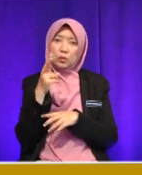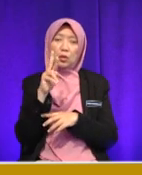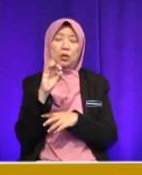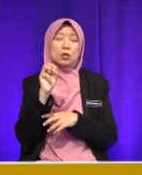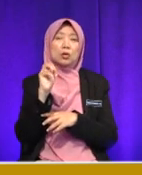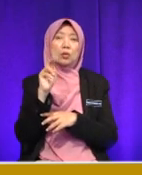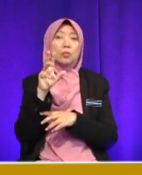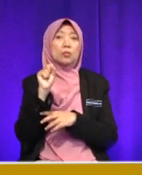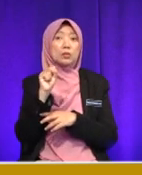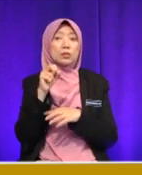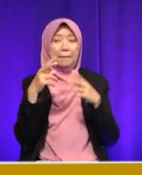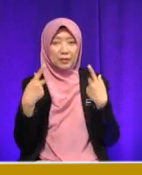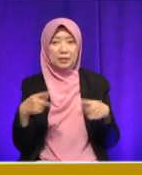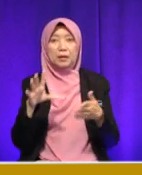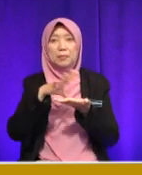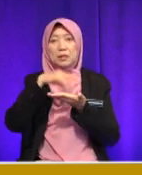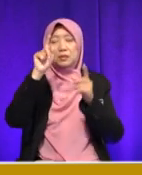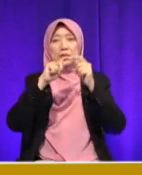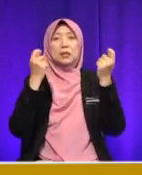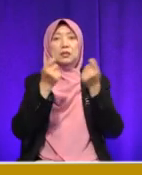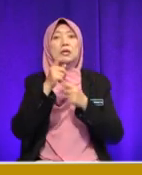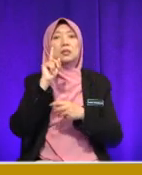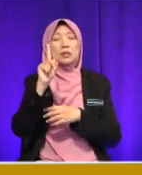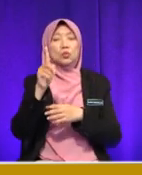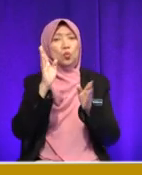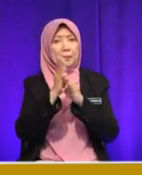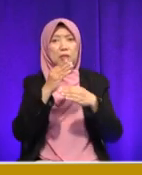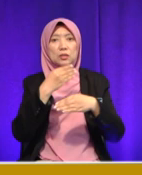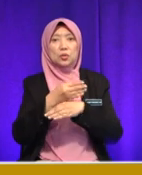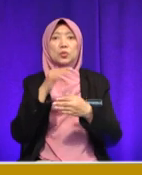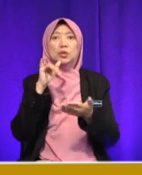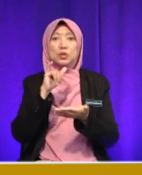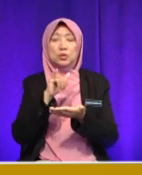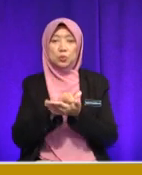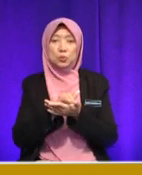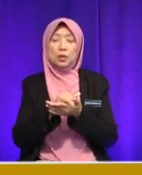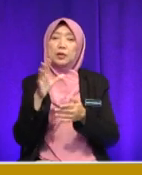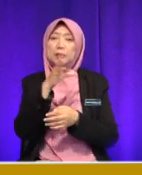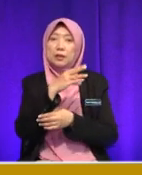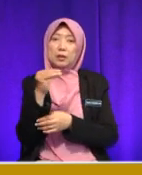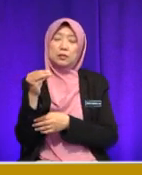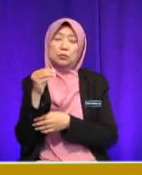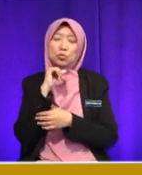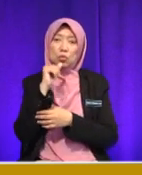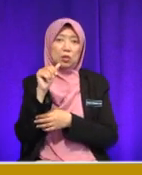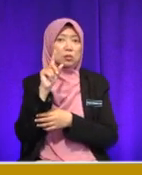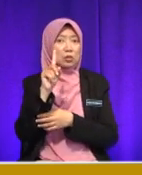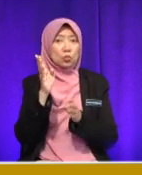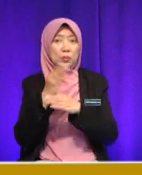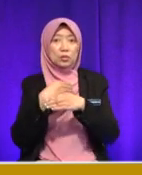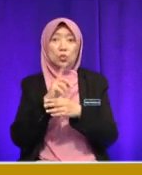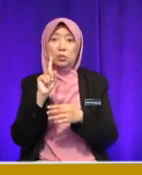Apa itu rhombus? Anda pernah belajar di tingkatan satu bentuk rhombus itu. Dan juga teselasi bukan setakat satu bentuk